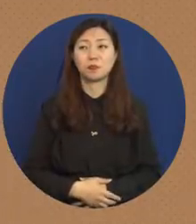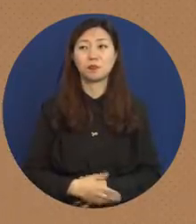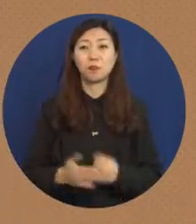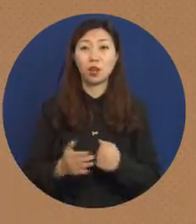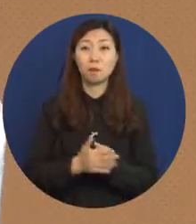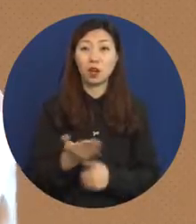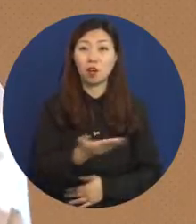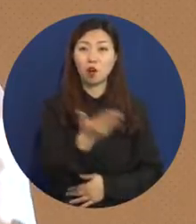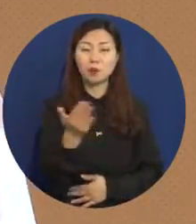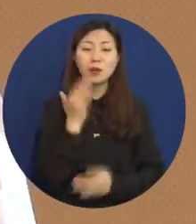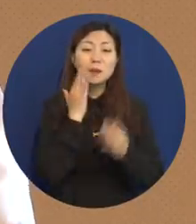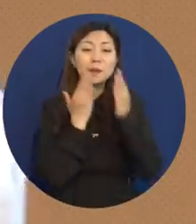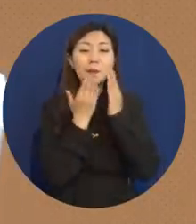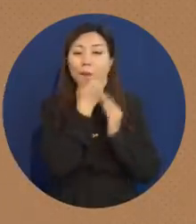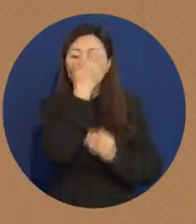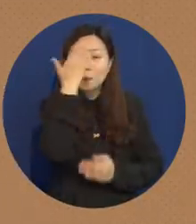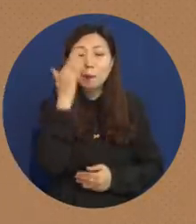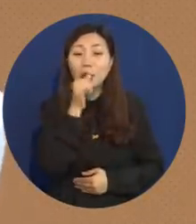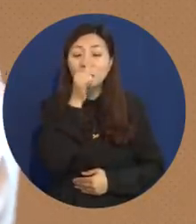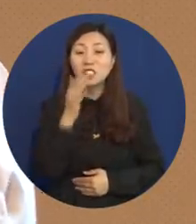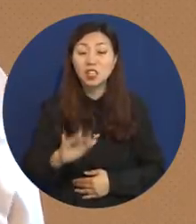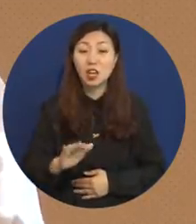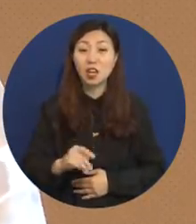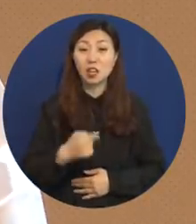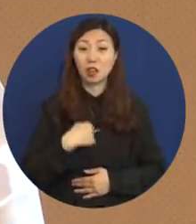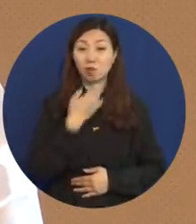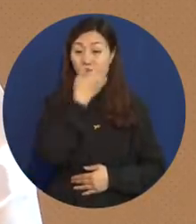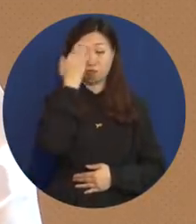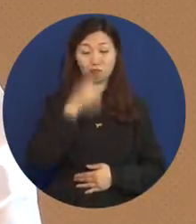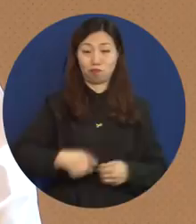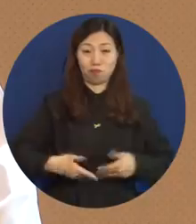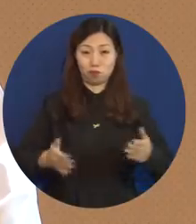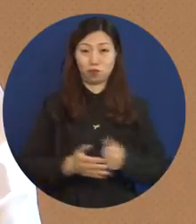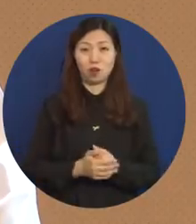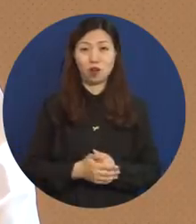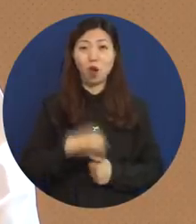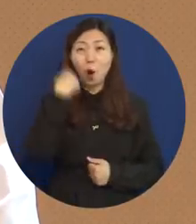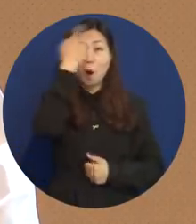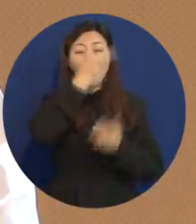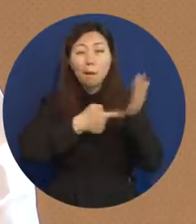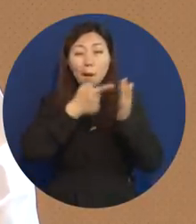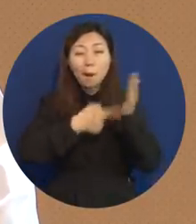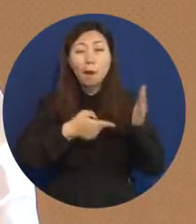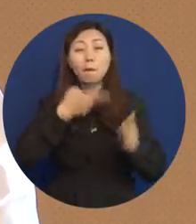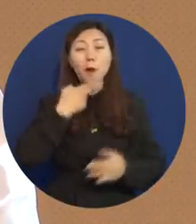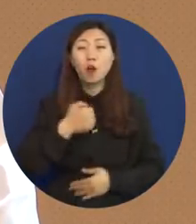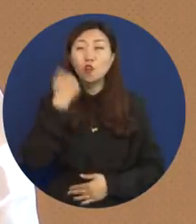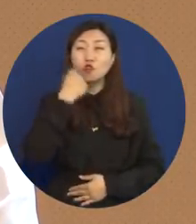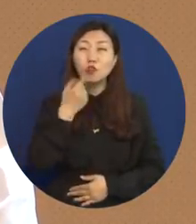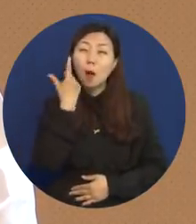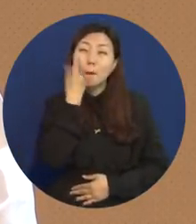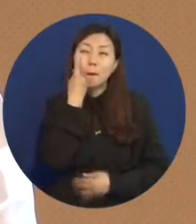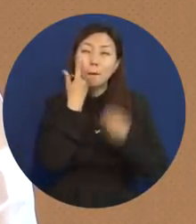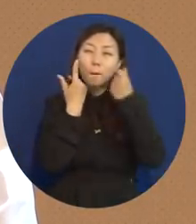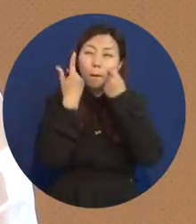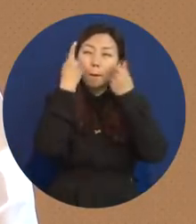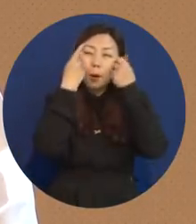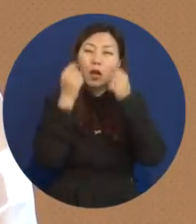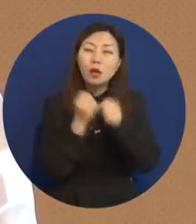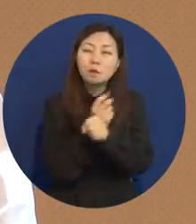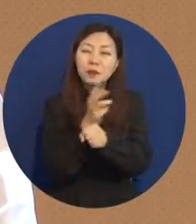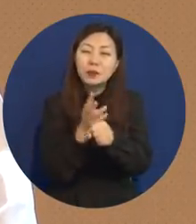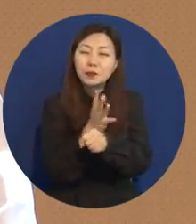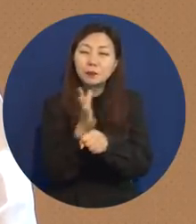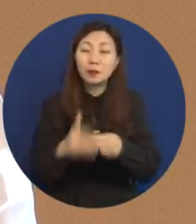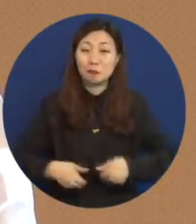그러니까 여러분들 화장인데 난 화장도 안 하자. 여러분들 성형인데 난 성형도 안 하잖아요. 어떤 사람 보톡스 맞는다고 몇 시간 걸렸다는데 나는 그것도